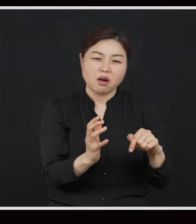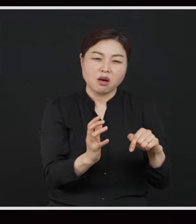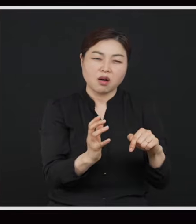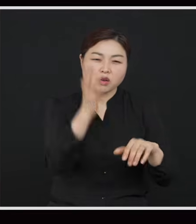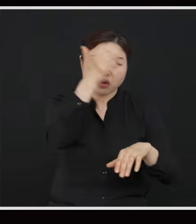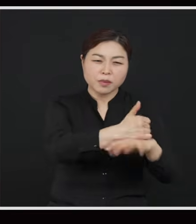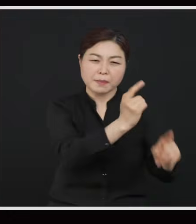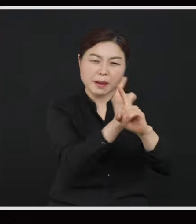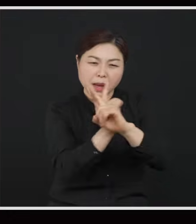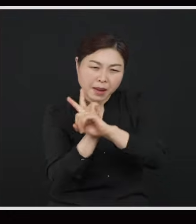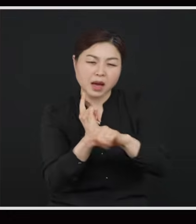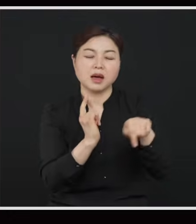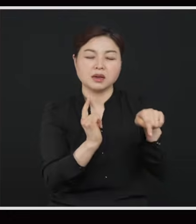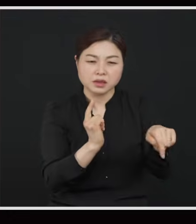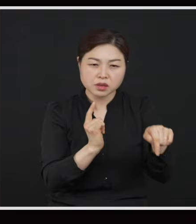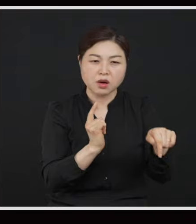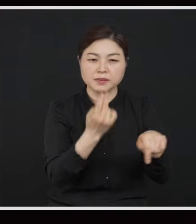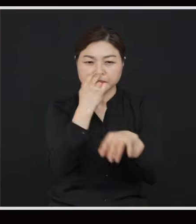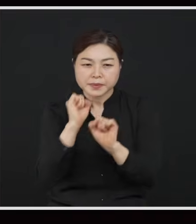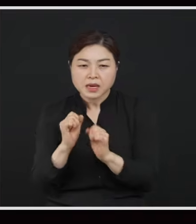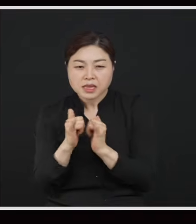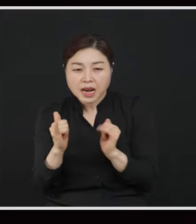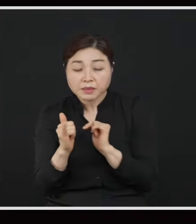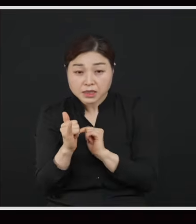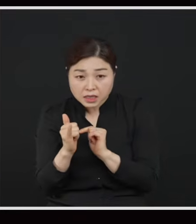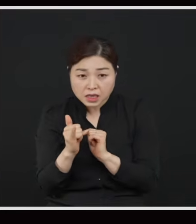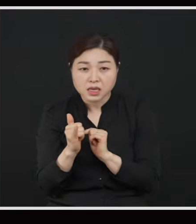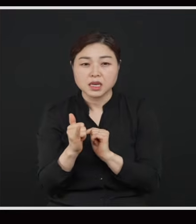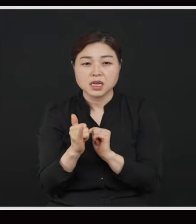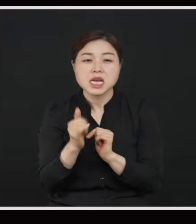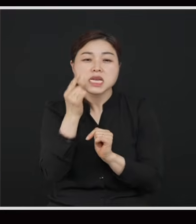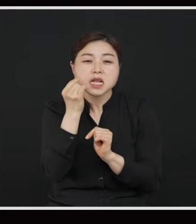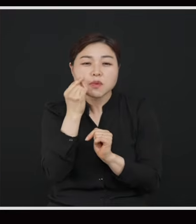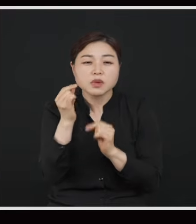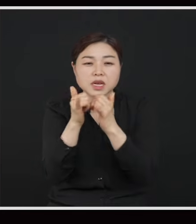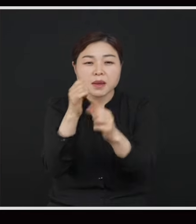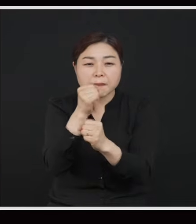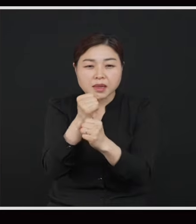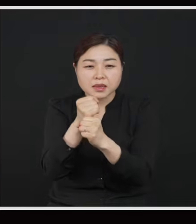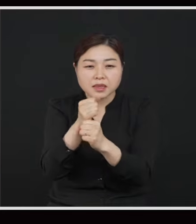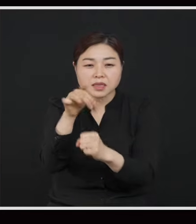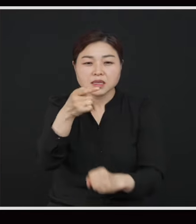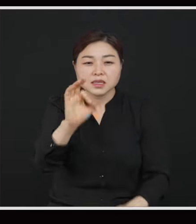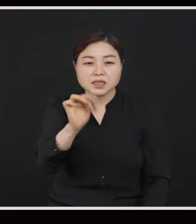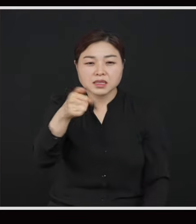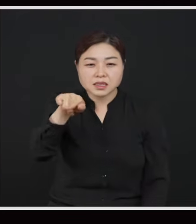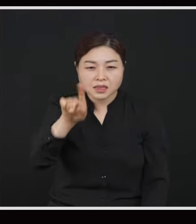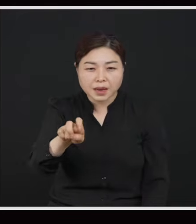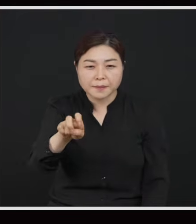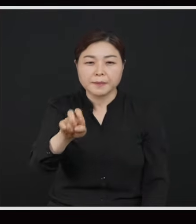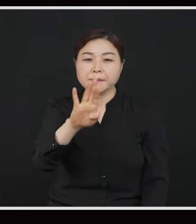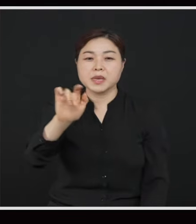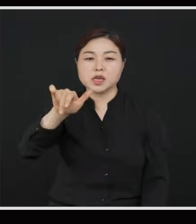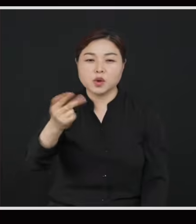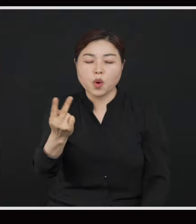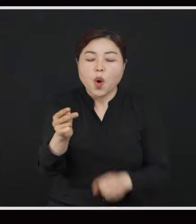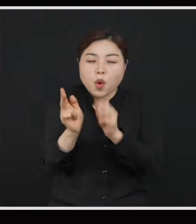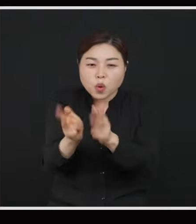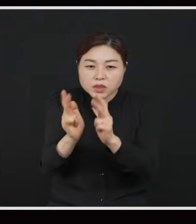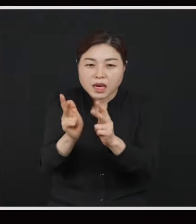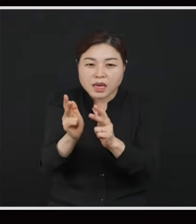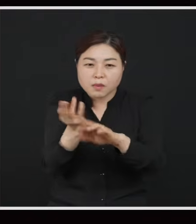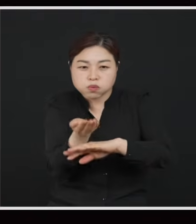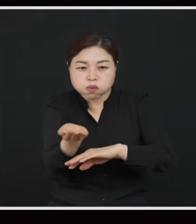사람들이 이 일본인들이 만든 흥남비료 공장 이 부두 시설을 통해서 피난 가는